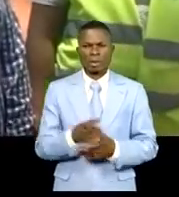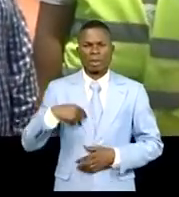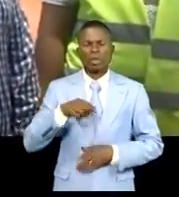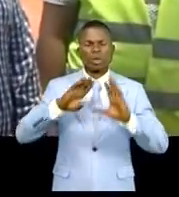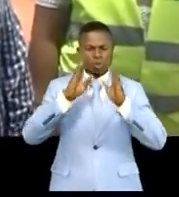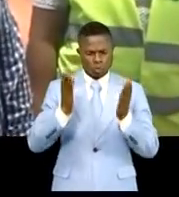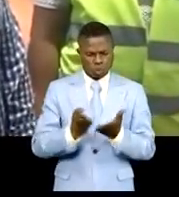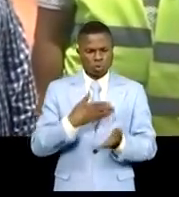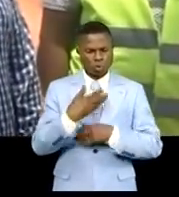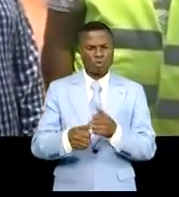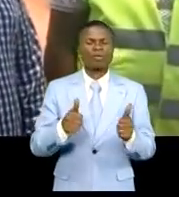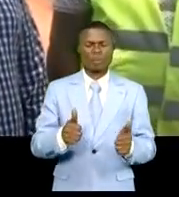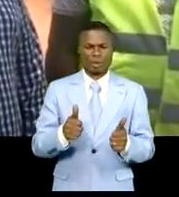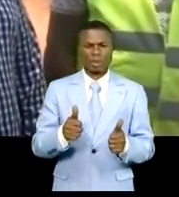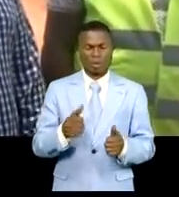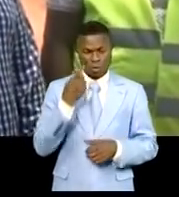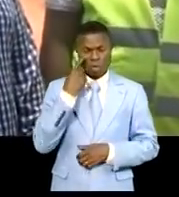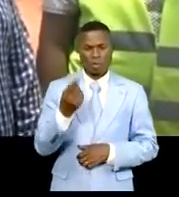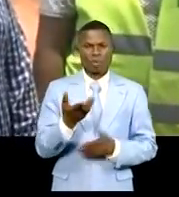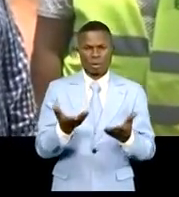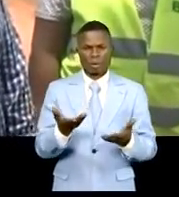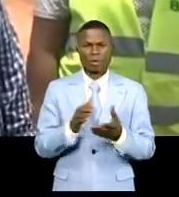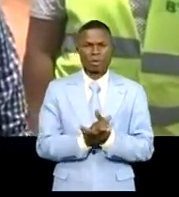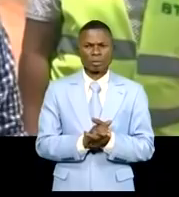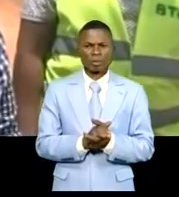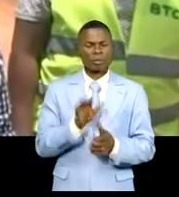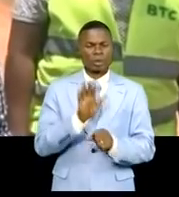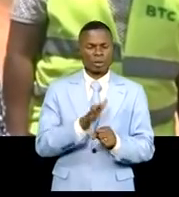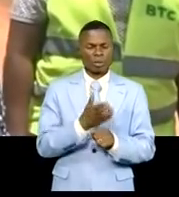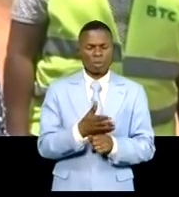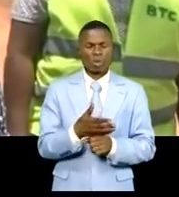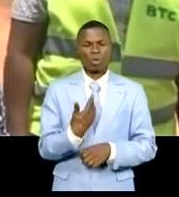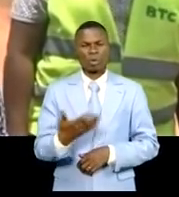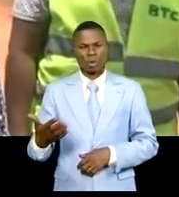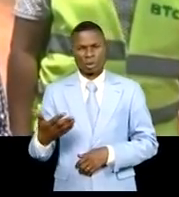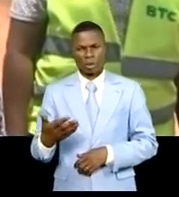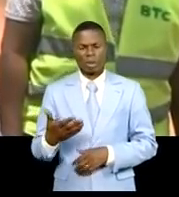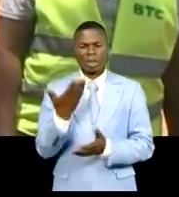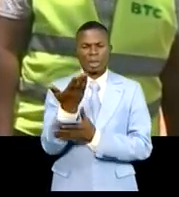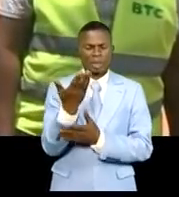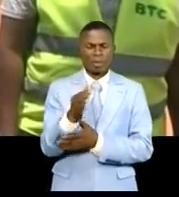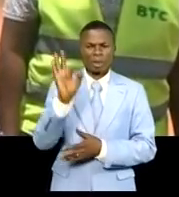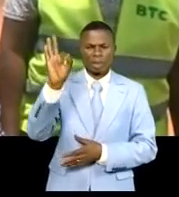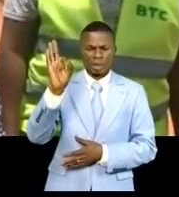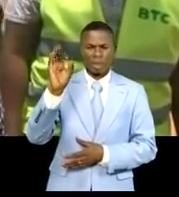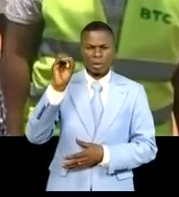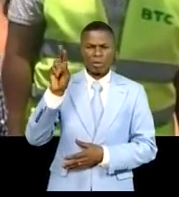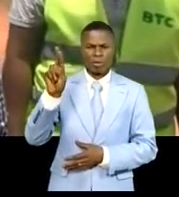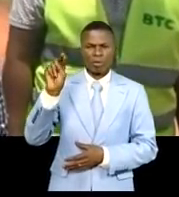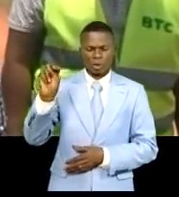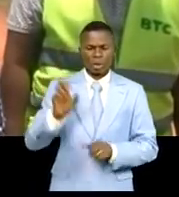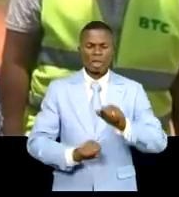été bien fait. Alors pourquoi nous voulons aussi interpeller ton air qui est en train